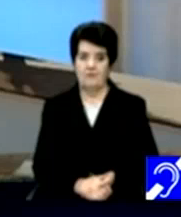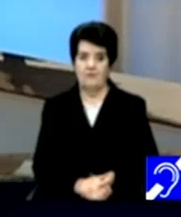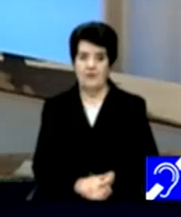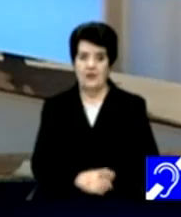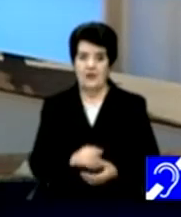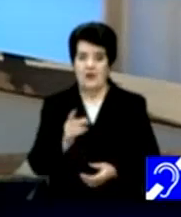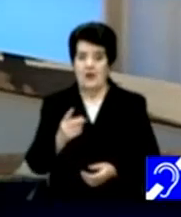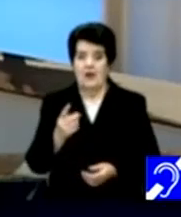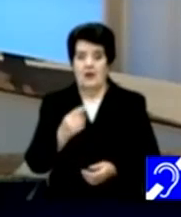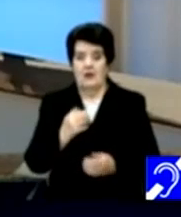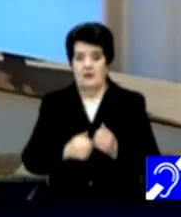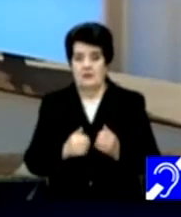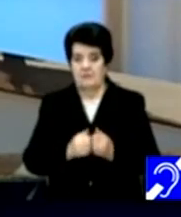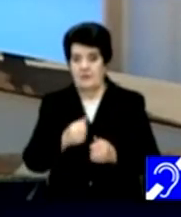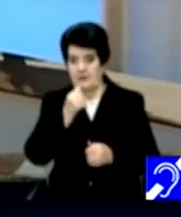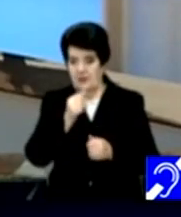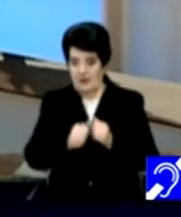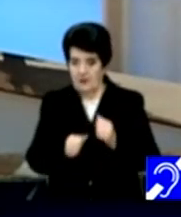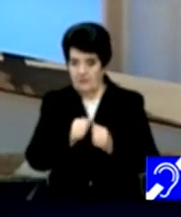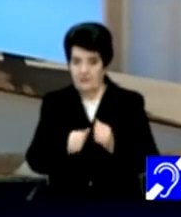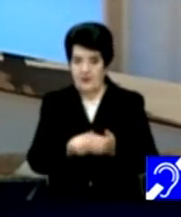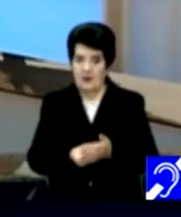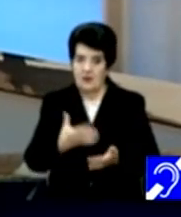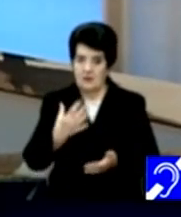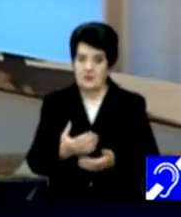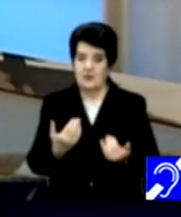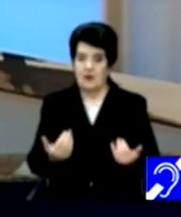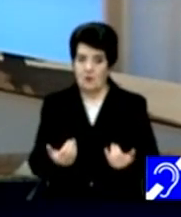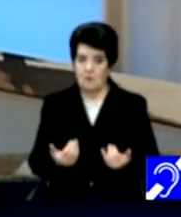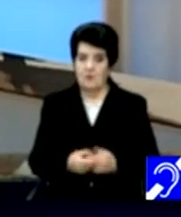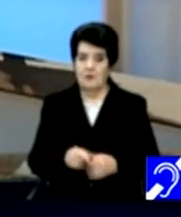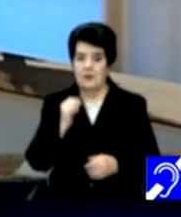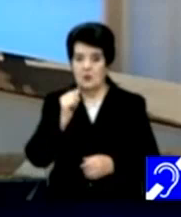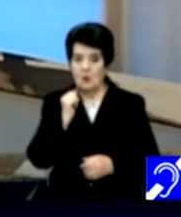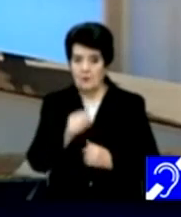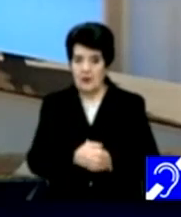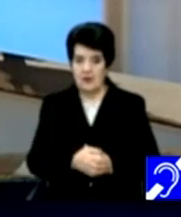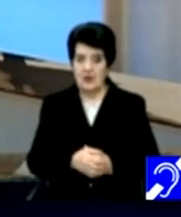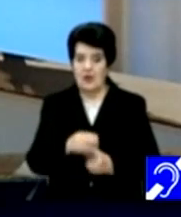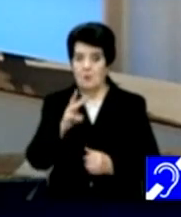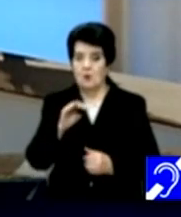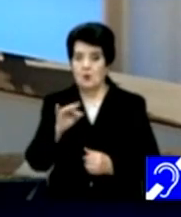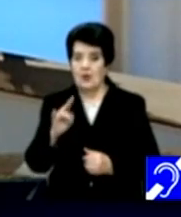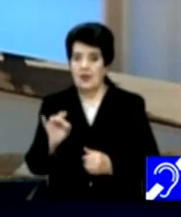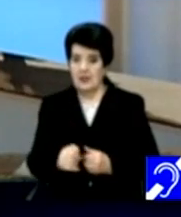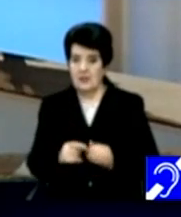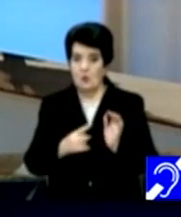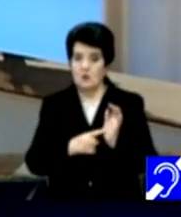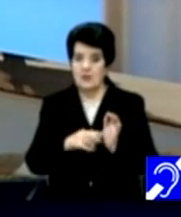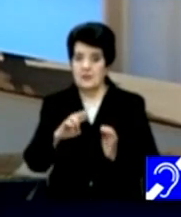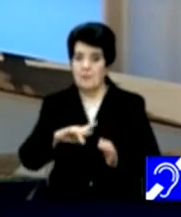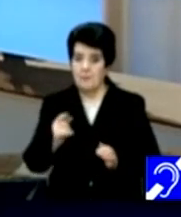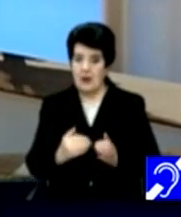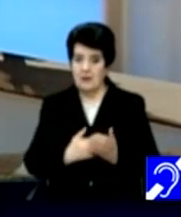Nici o zi fără scumpiri la carburanți. Andrei a publicat noile prețuri de referință pentru mâine, iar motorina se scumpește cu 6 bani